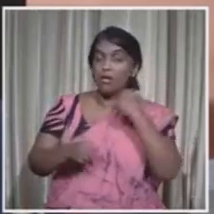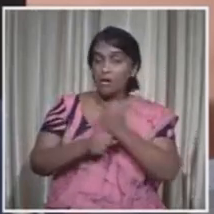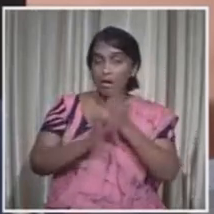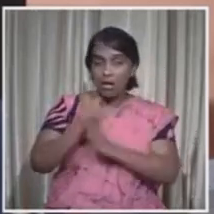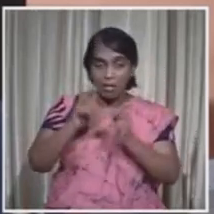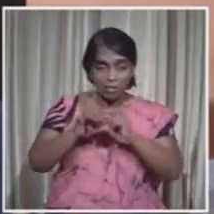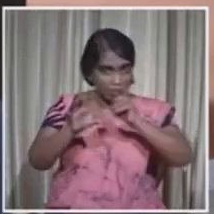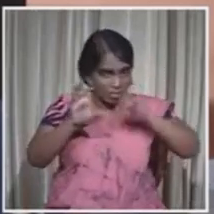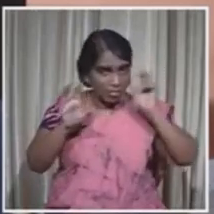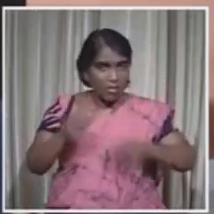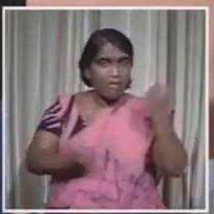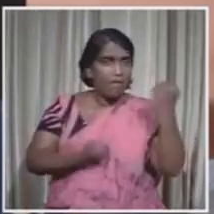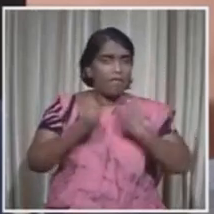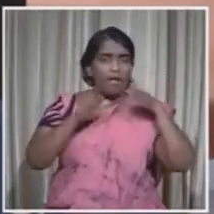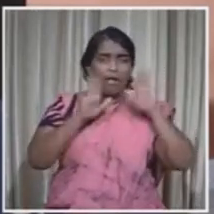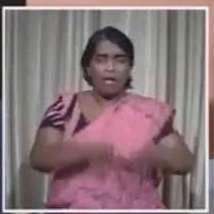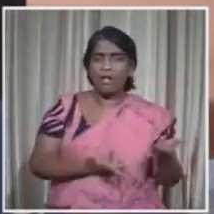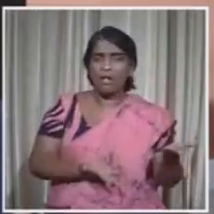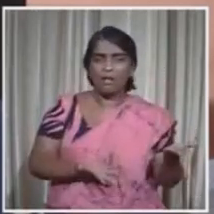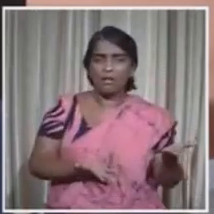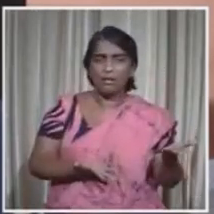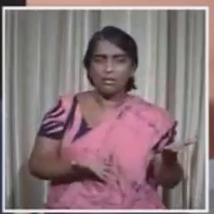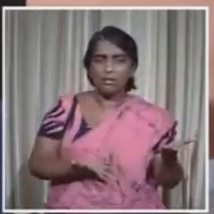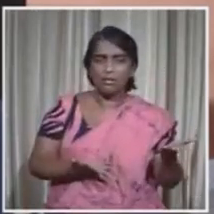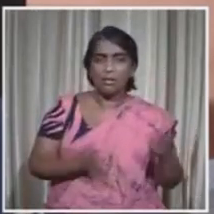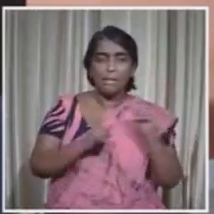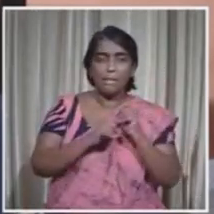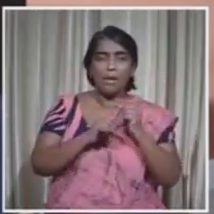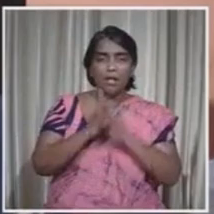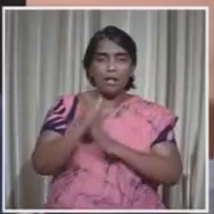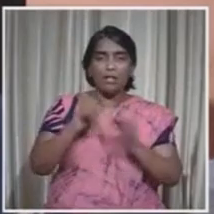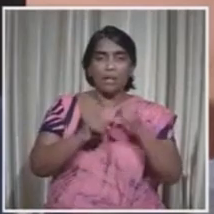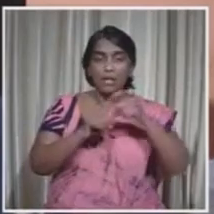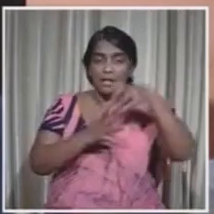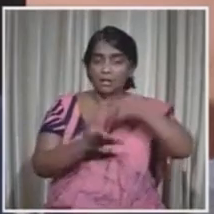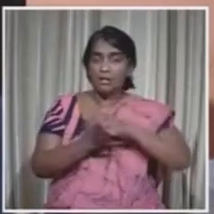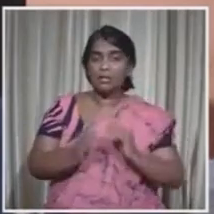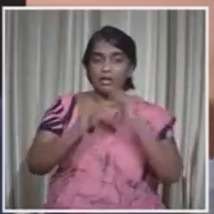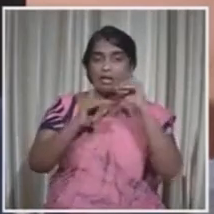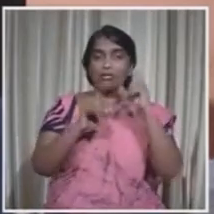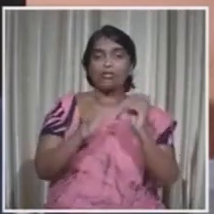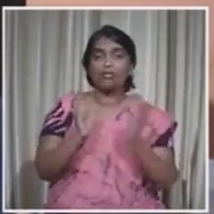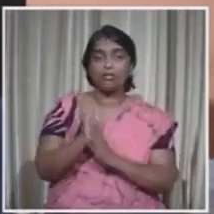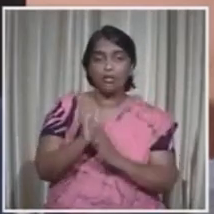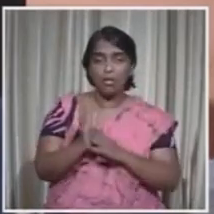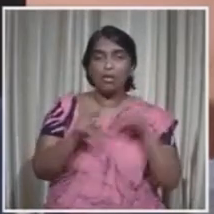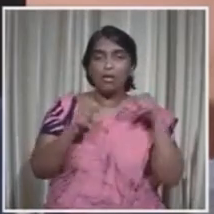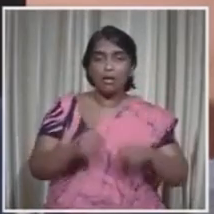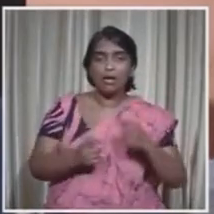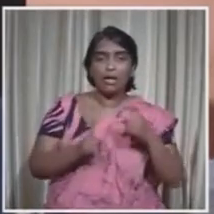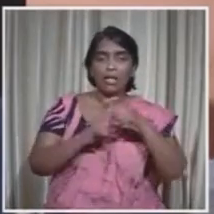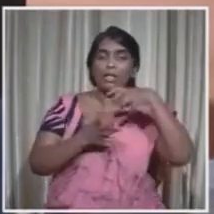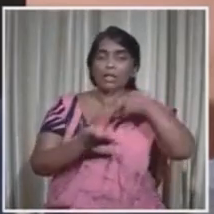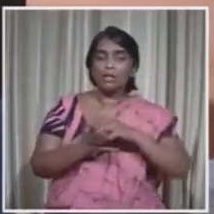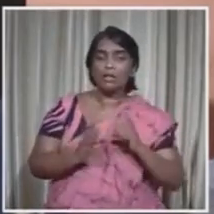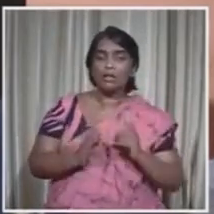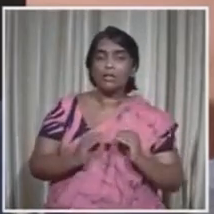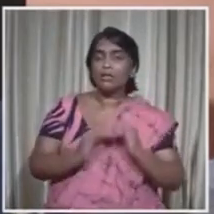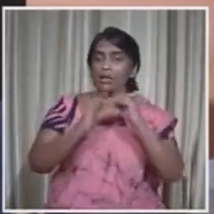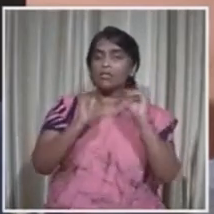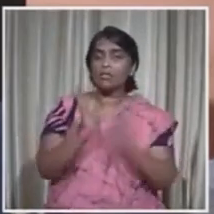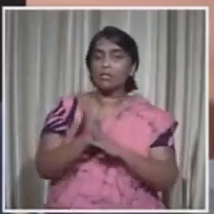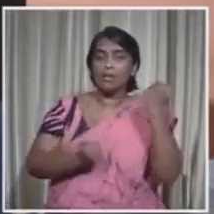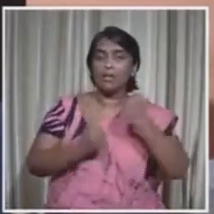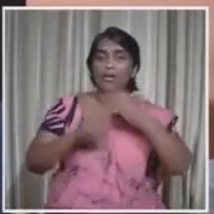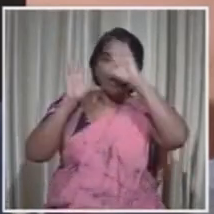රිසයින් නොලා නම් ඇයි වාහන තියන්නේ? අන්න අපේ පිළිවන් මන්ත්‍රීතුමා ඉන්නවා දිස්ත්‍රික් සංවර්ධන කමිටුවේ සභාපතිතුමා. ඇයි අද තාම දිස්ත්‍රික් සංවර්ධන කමිටුවේ සභාපතිතුමාගේ වාහනේ